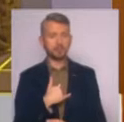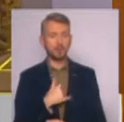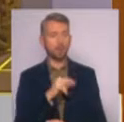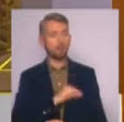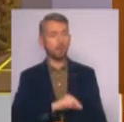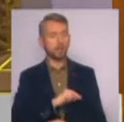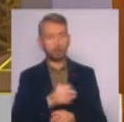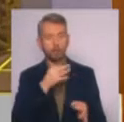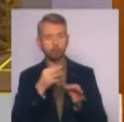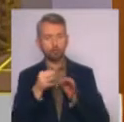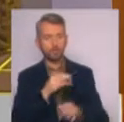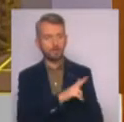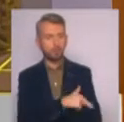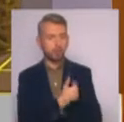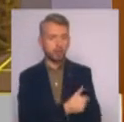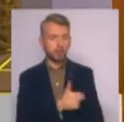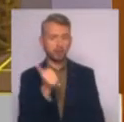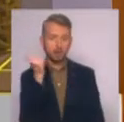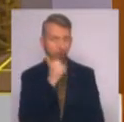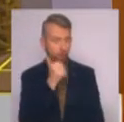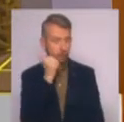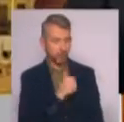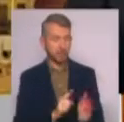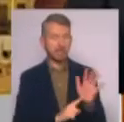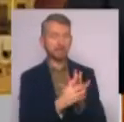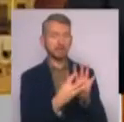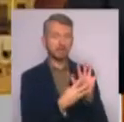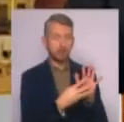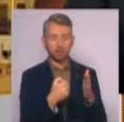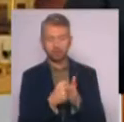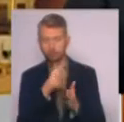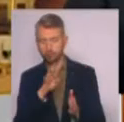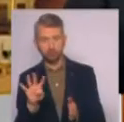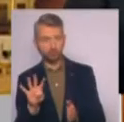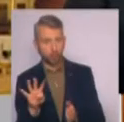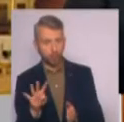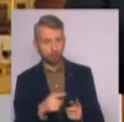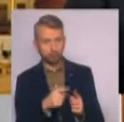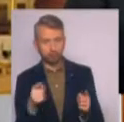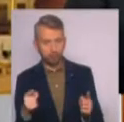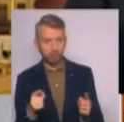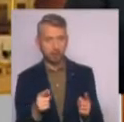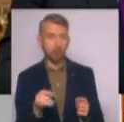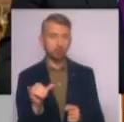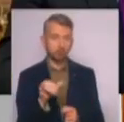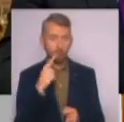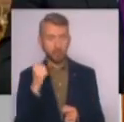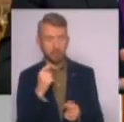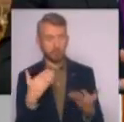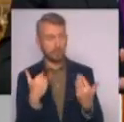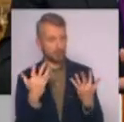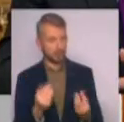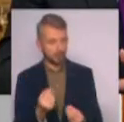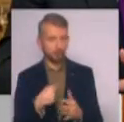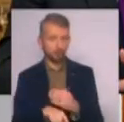Працює консультативна поліклініка кожен день з 9 до 16 години, правда, вихідні, субота і неділя. Тому